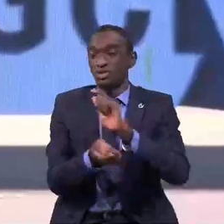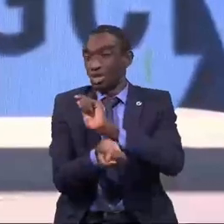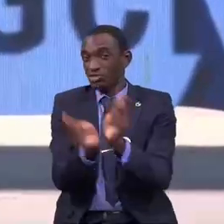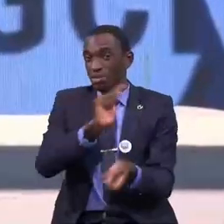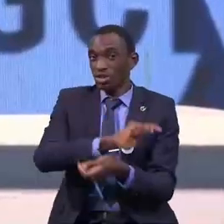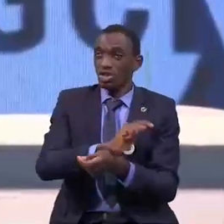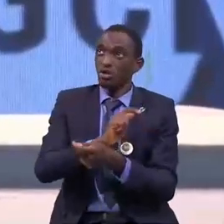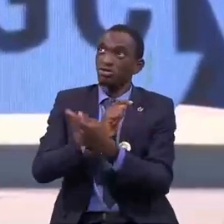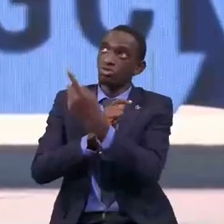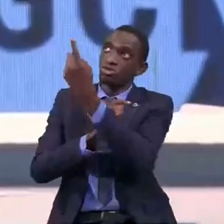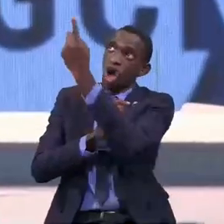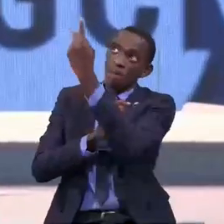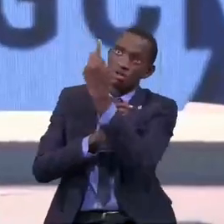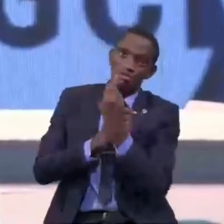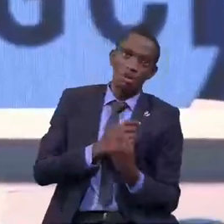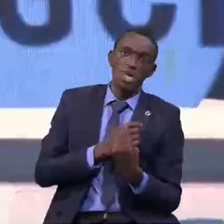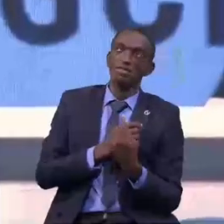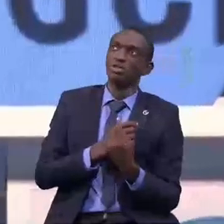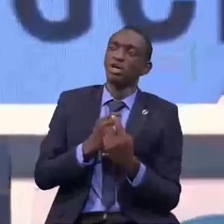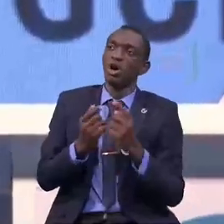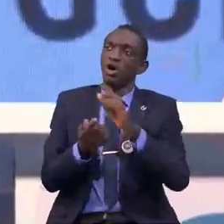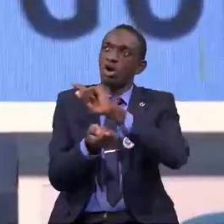La transformation qui vient du ciel.